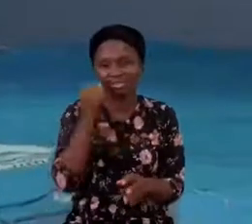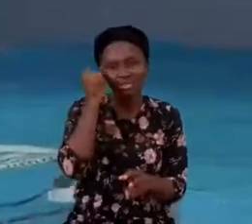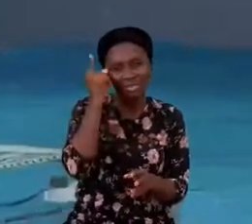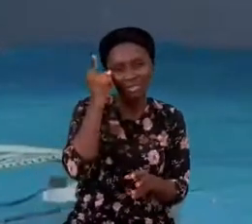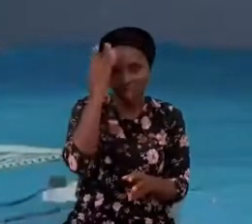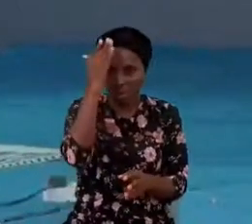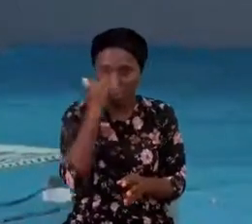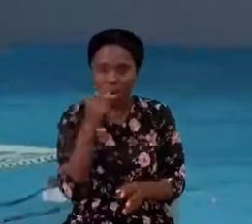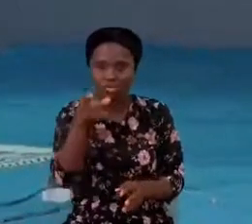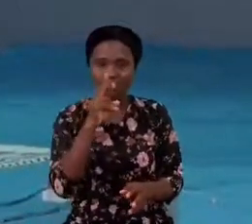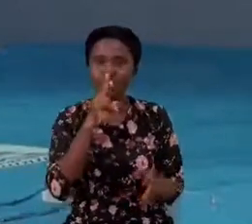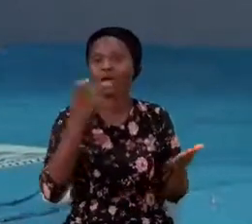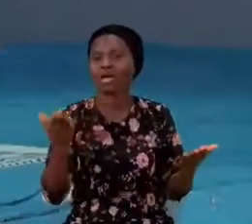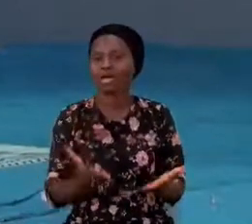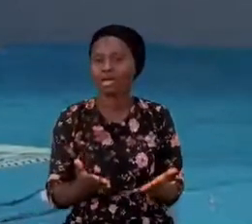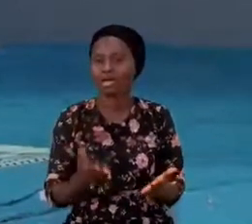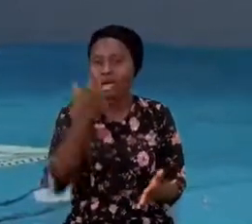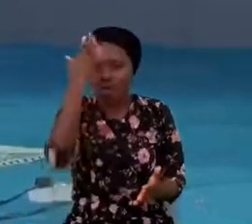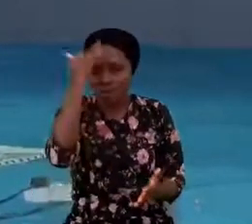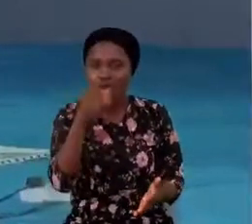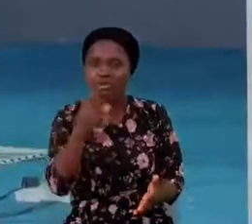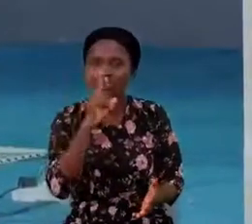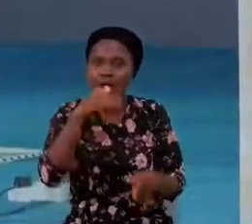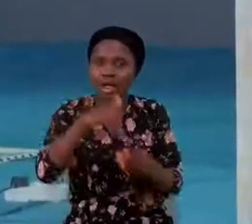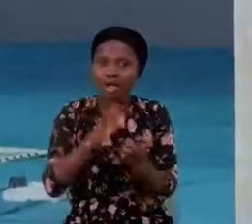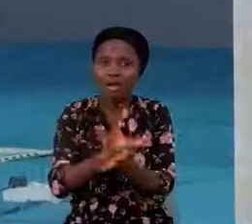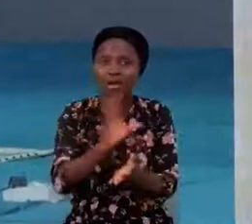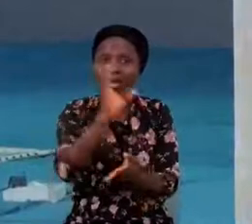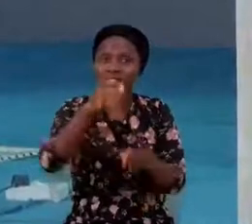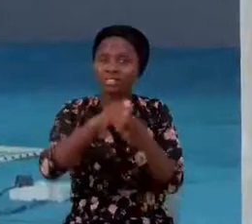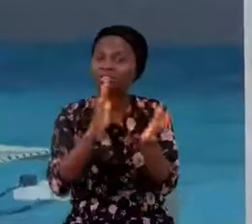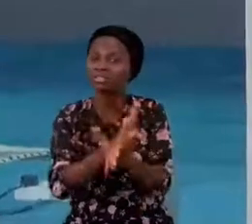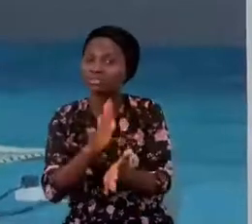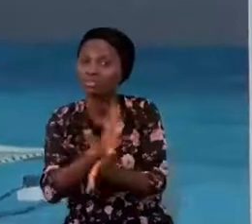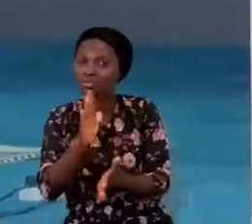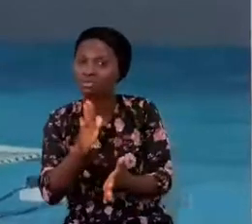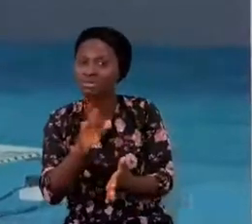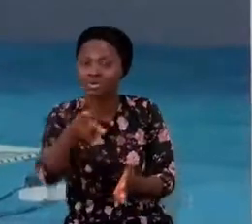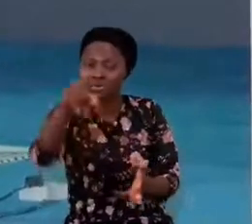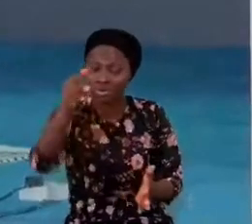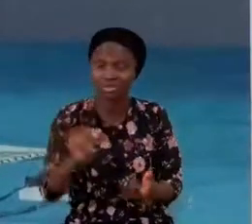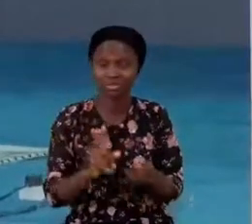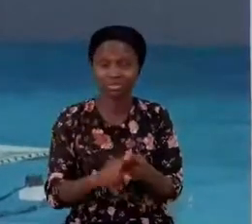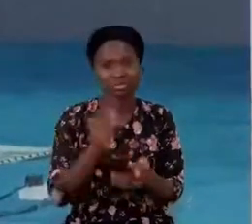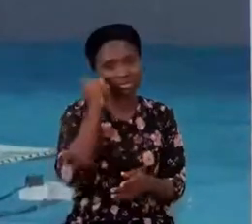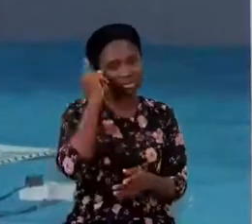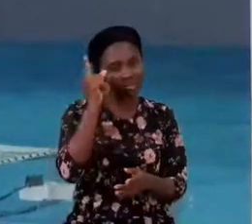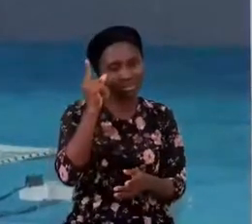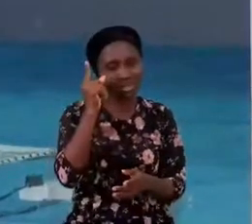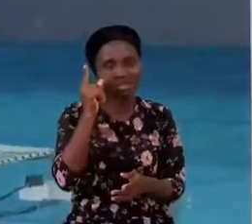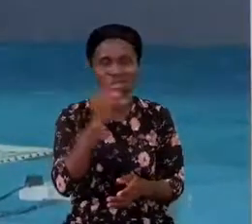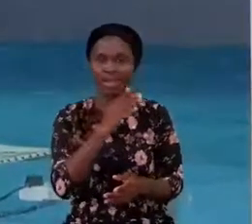définir ce que vous voulez gagner ici, pas la société. Il ne